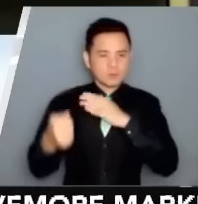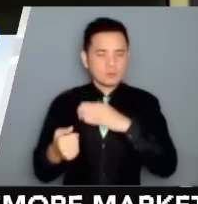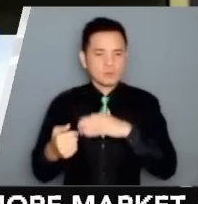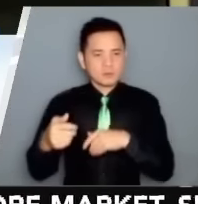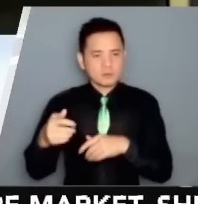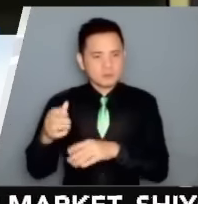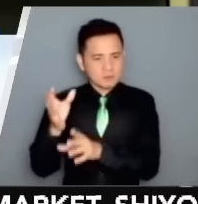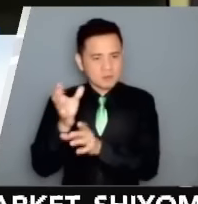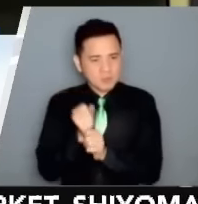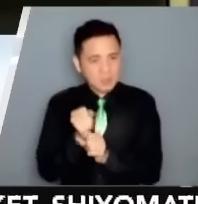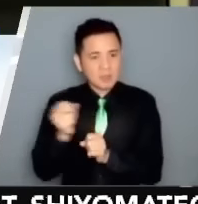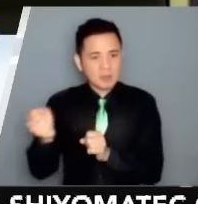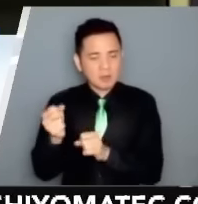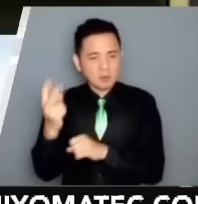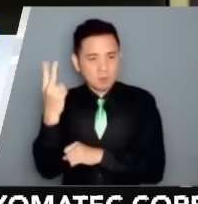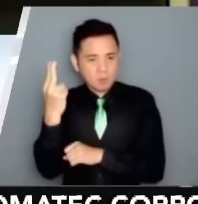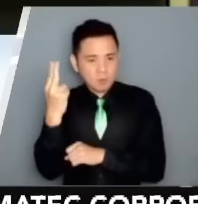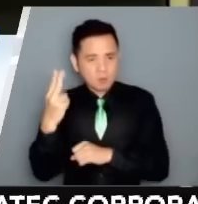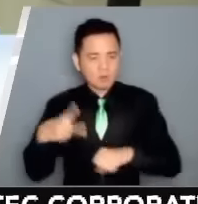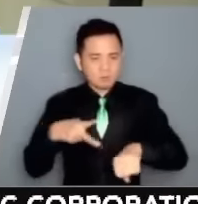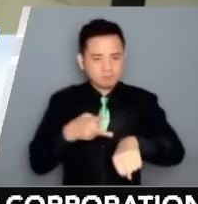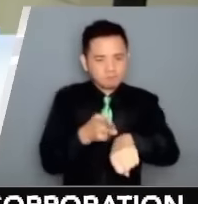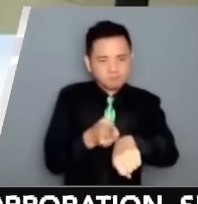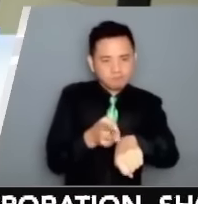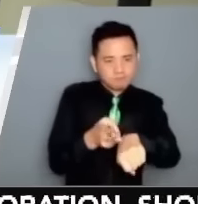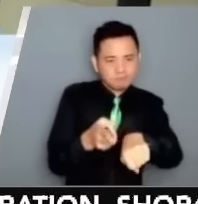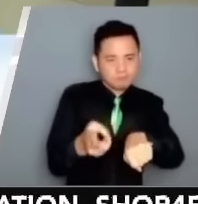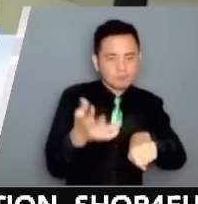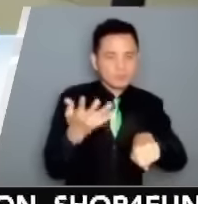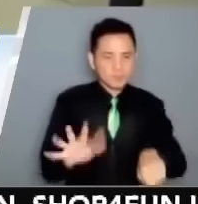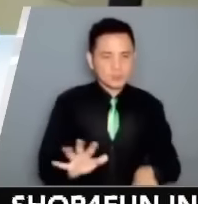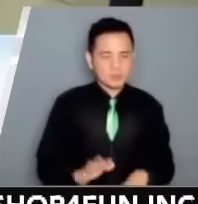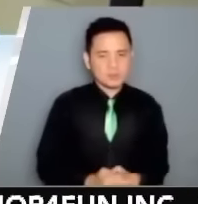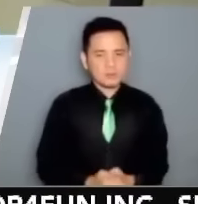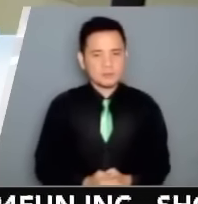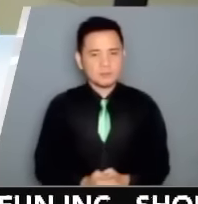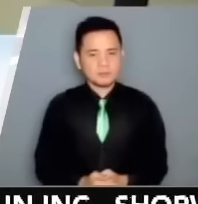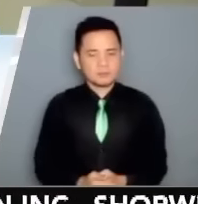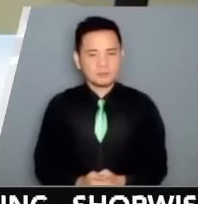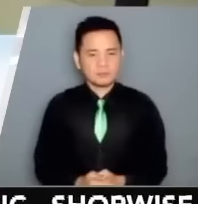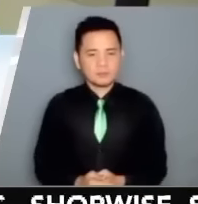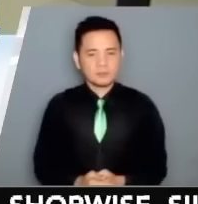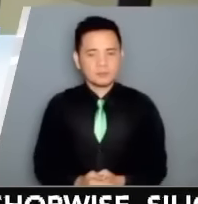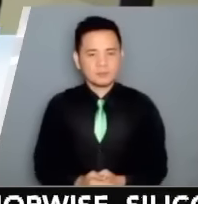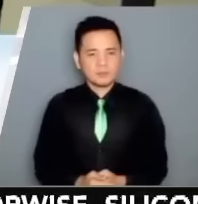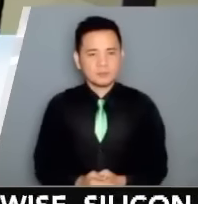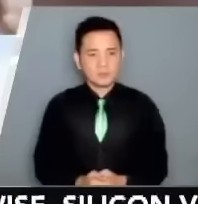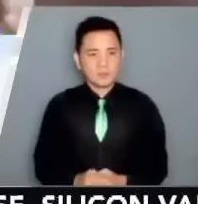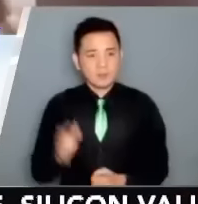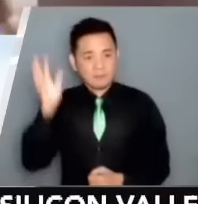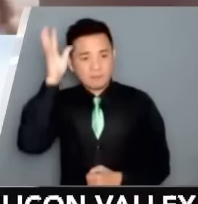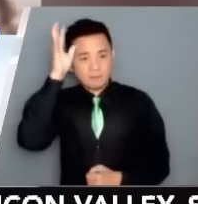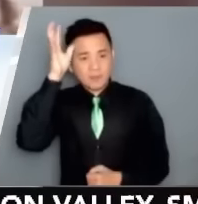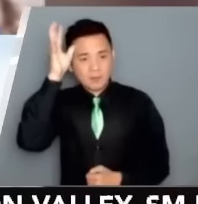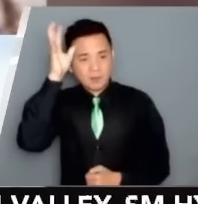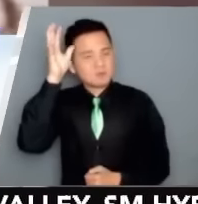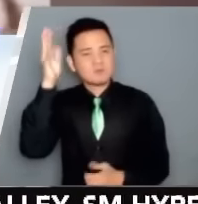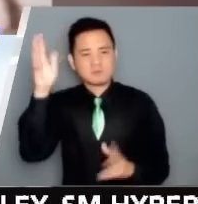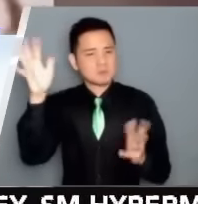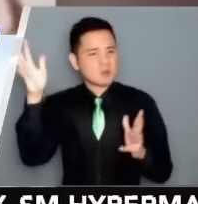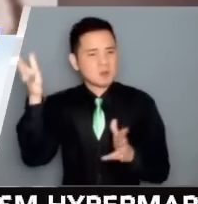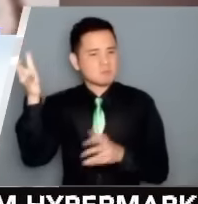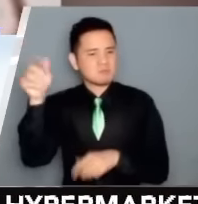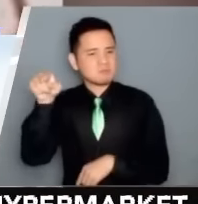kami na um tinanggalan ng tape wala noon ang Padre de pamilya dahil may inasikaso sa labas Nakuha na sa